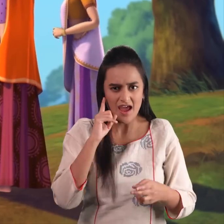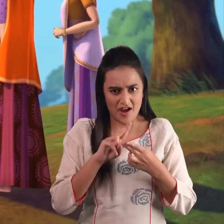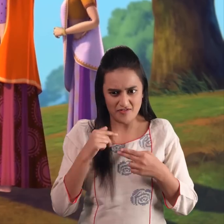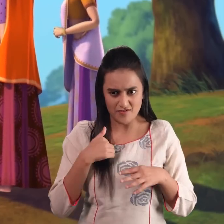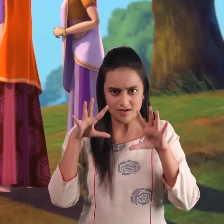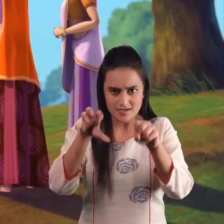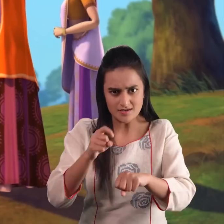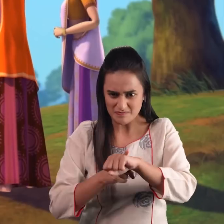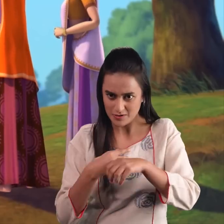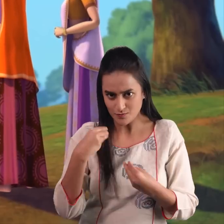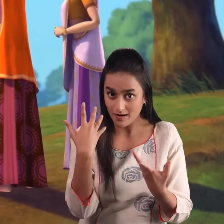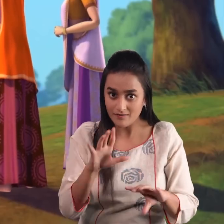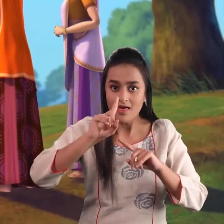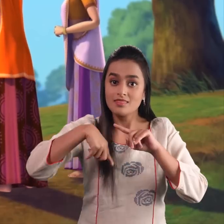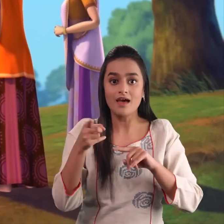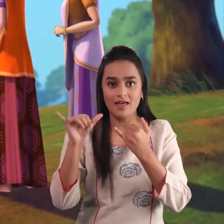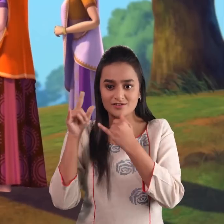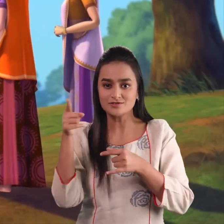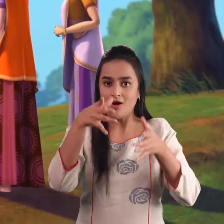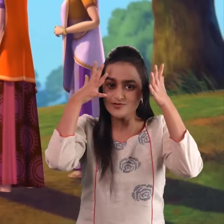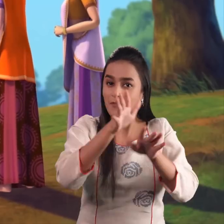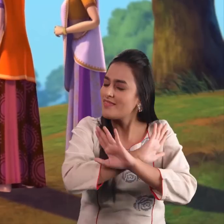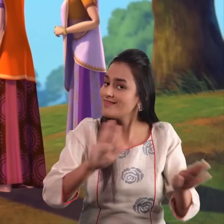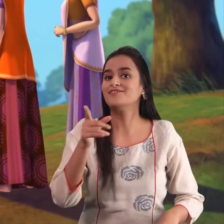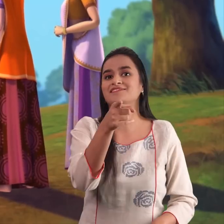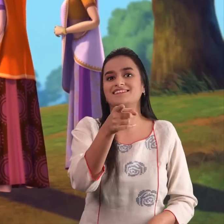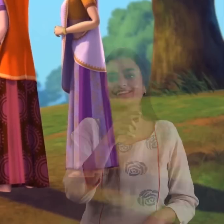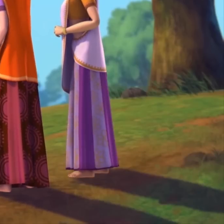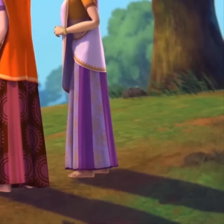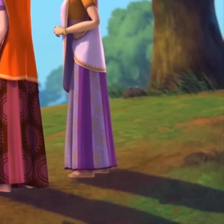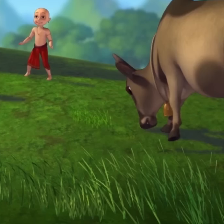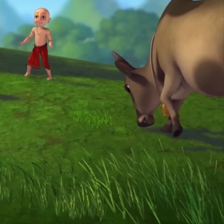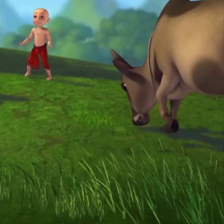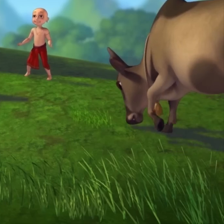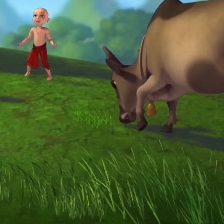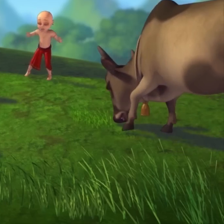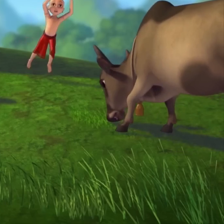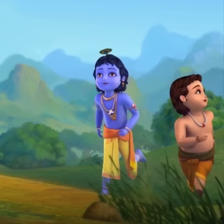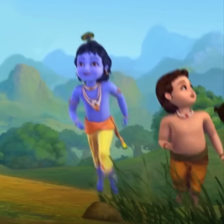एक बार हम उसको सबक सिखा दें, उसके बाद कृष्णा तुम्हें कभी परेशान नहीं करेगा।